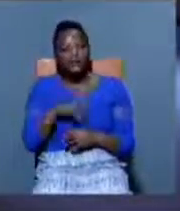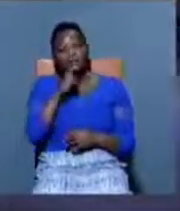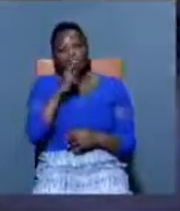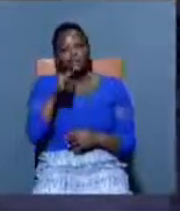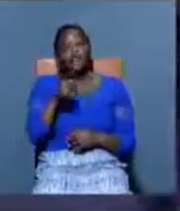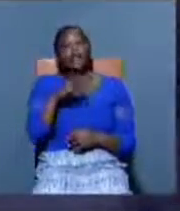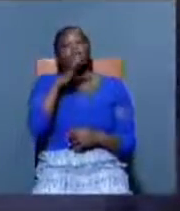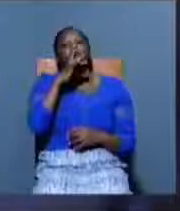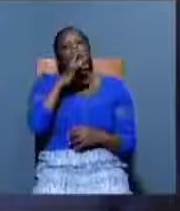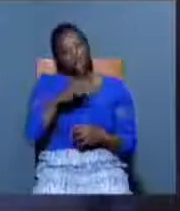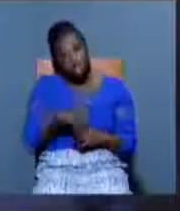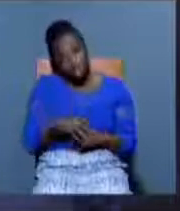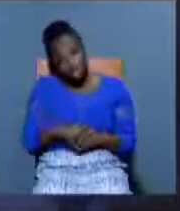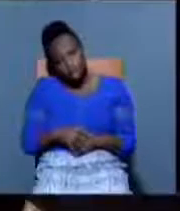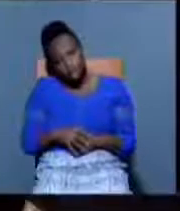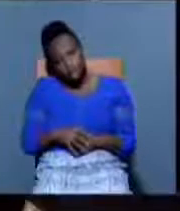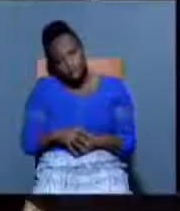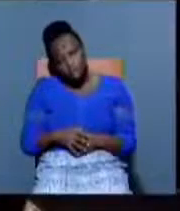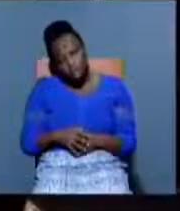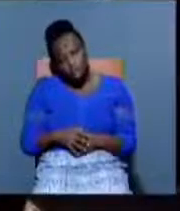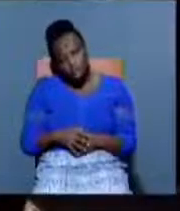kichwa kinauma, baba anasema bora wewe kichwa.